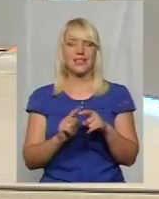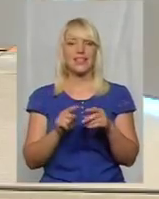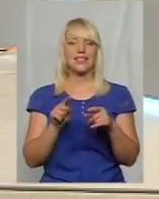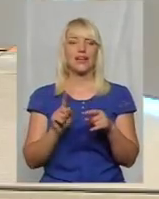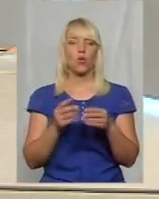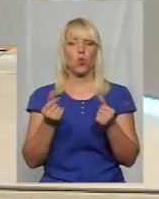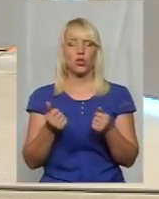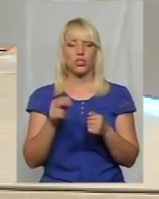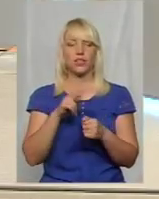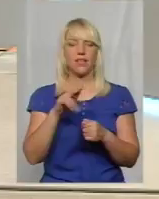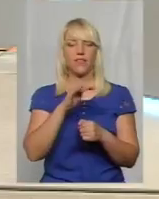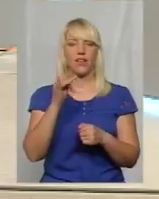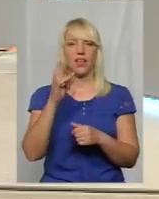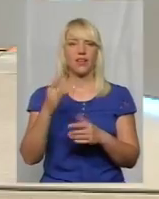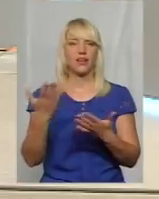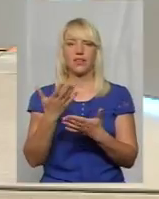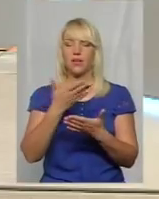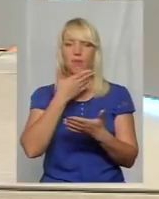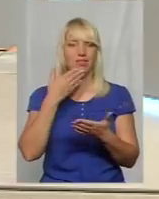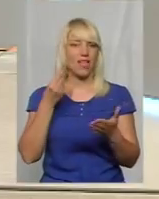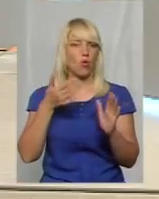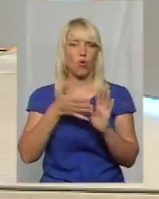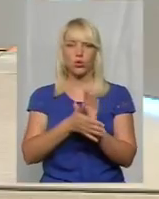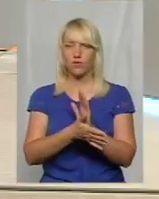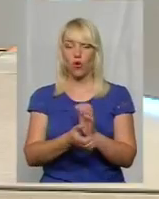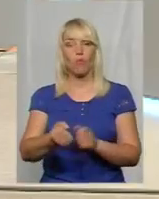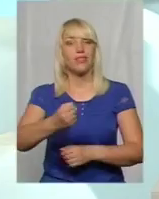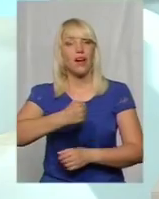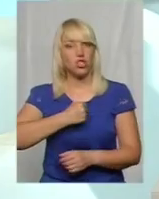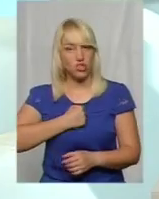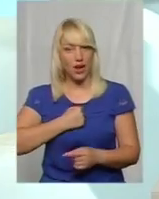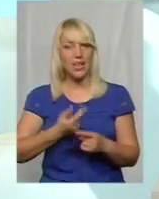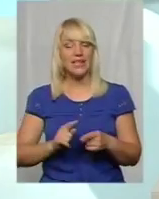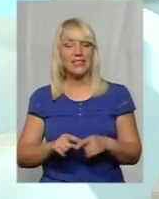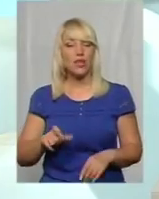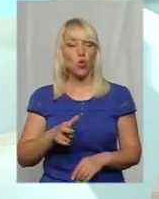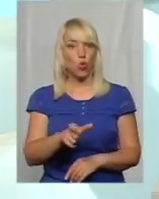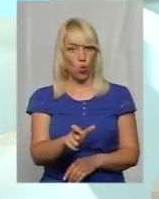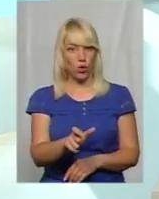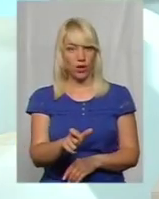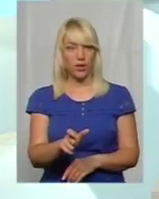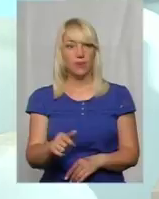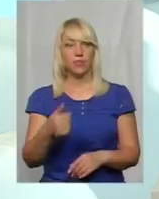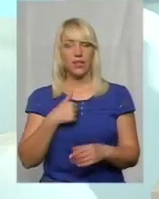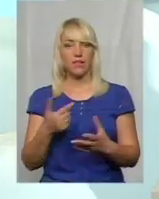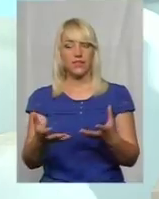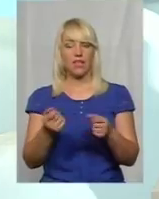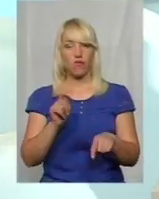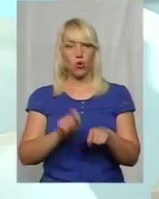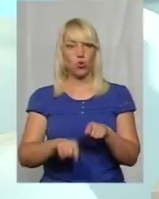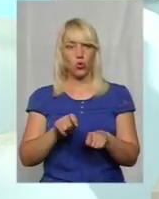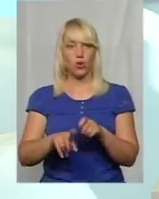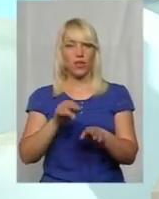кошти з ДФРР, які ми сьогодні не освоїмо, на жаль. Це і дороги, ви знаєте, що я взяв контроль